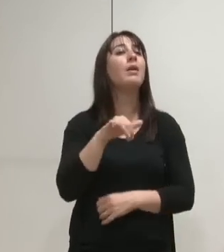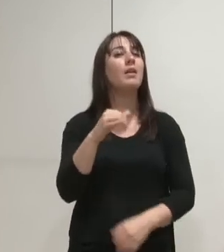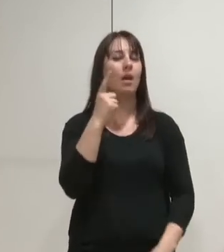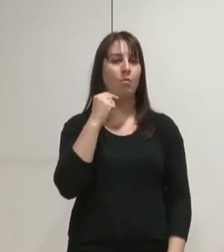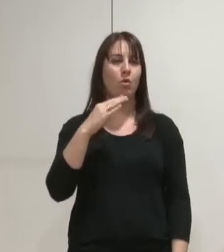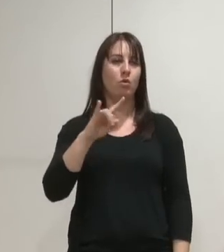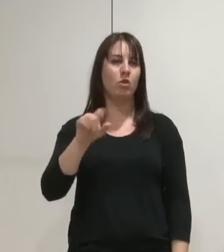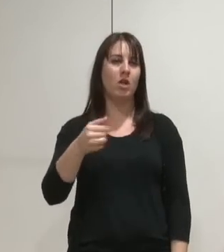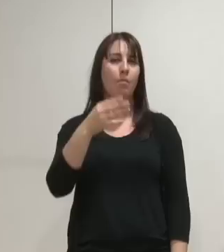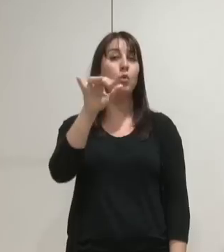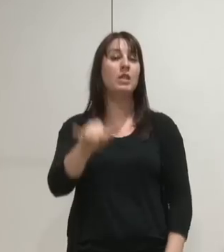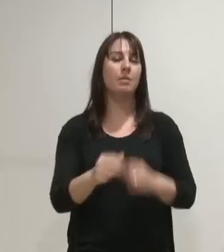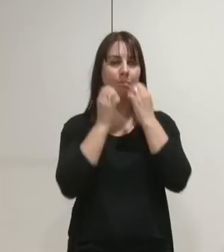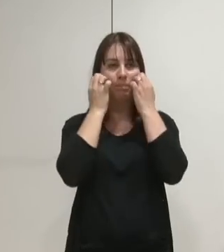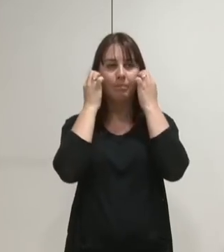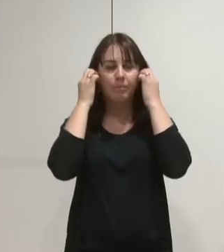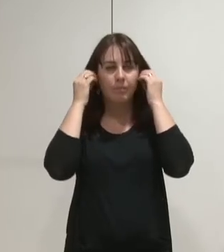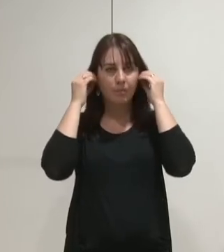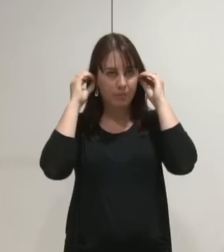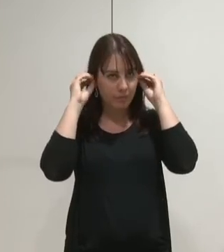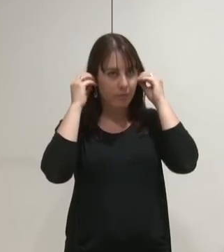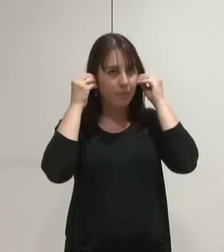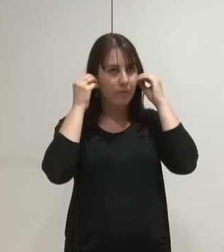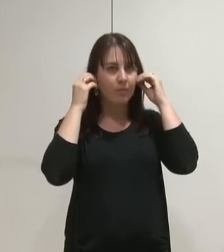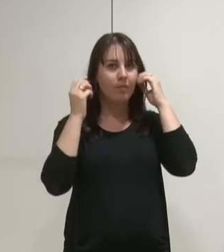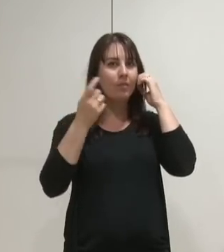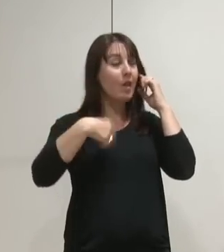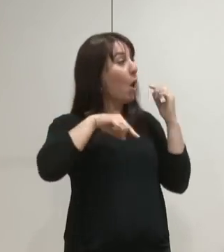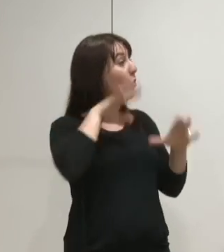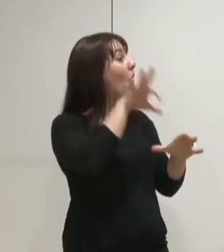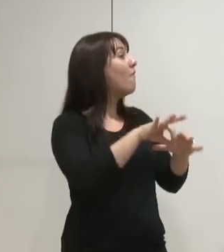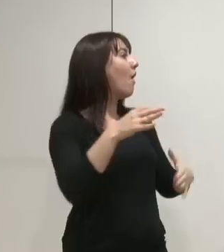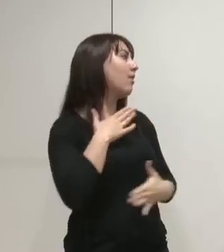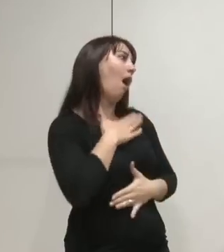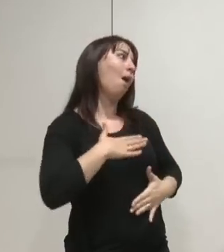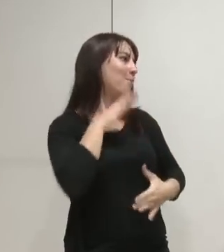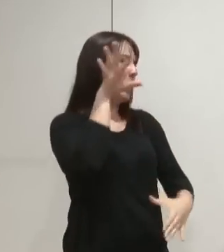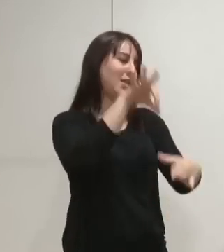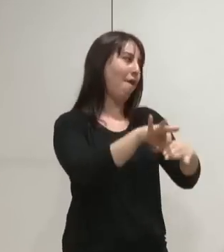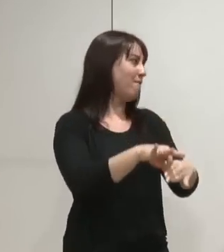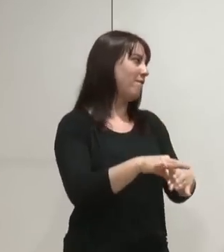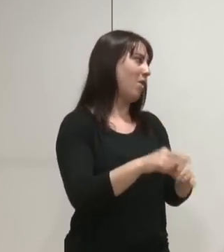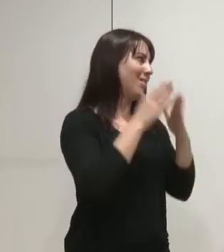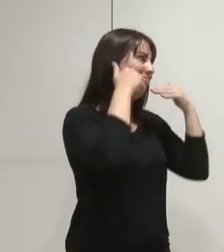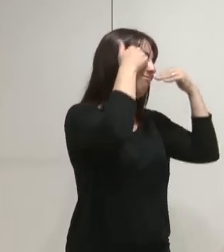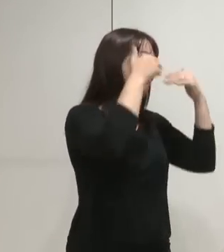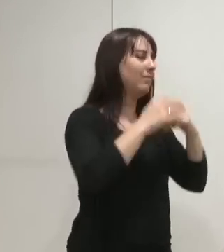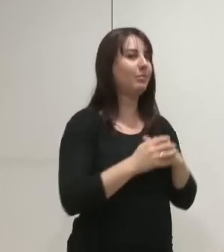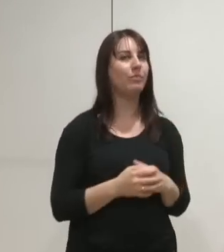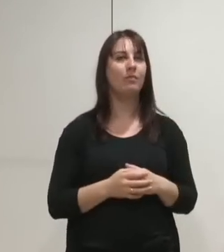chamussi pour dire que nous voterons avec plaisir cette délibération